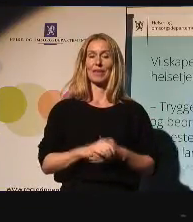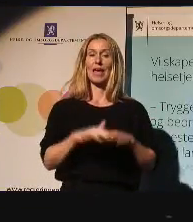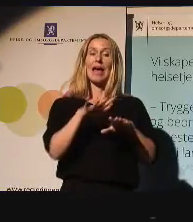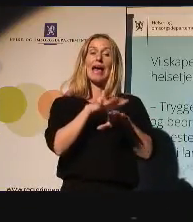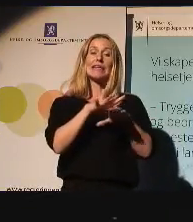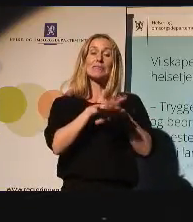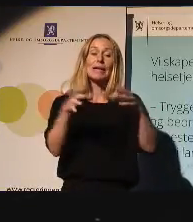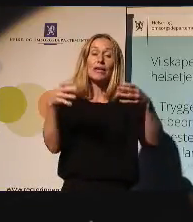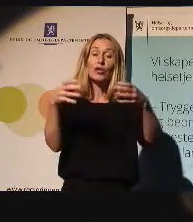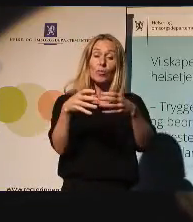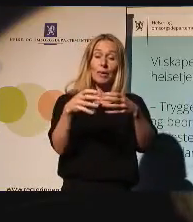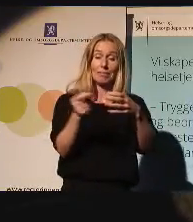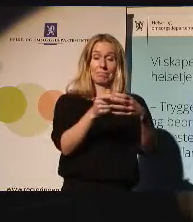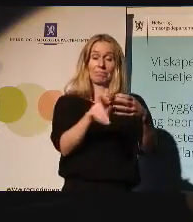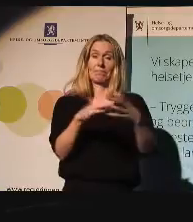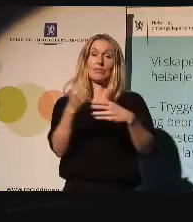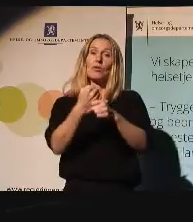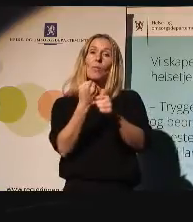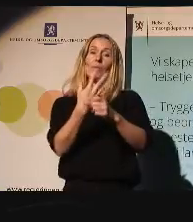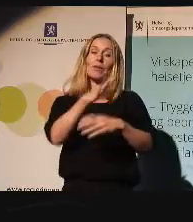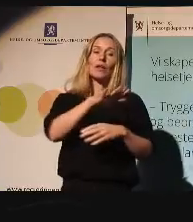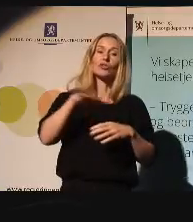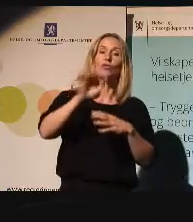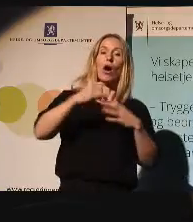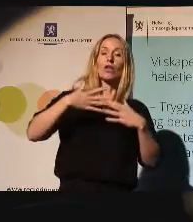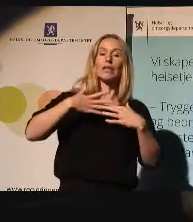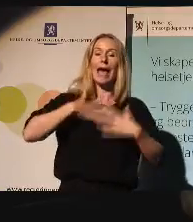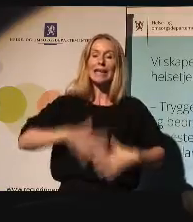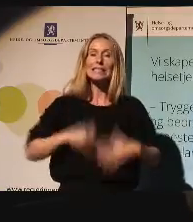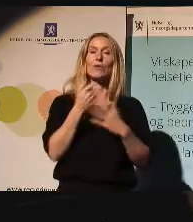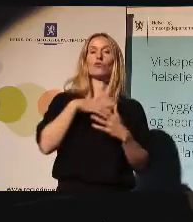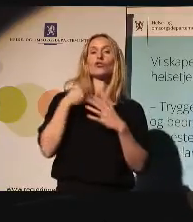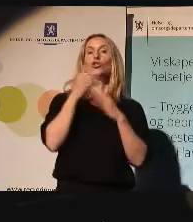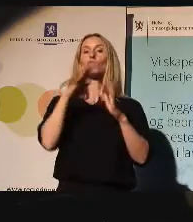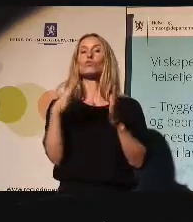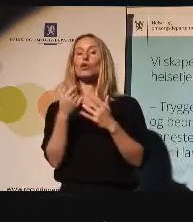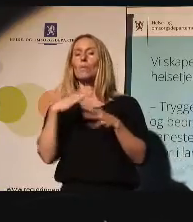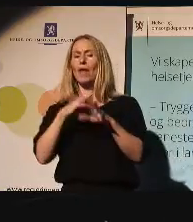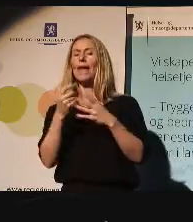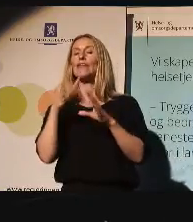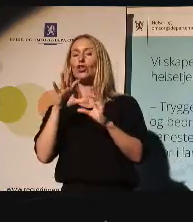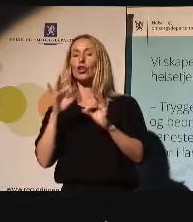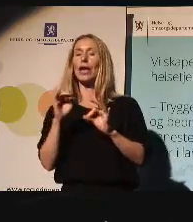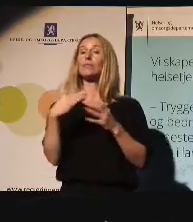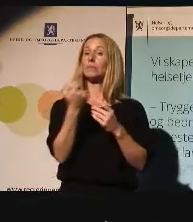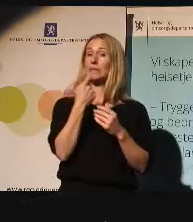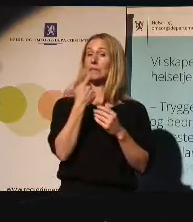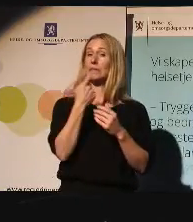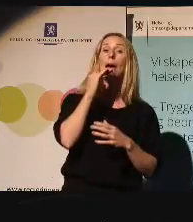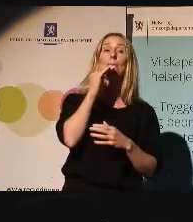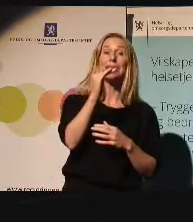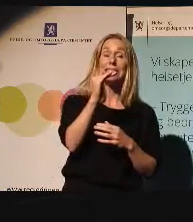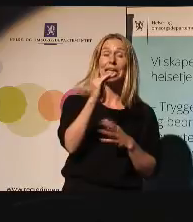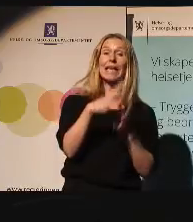Ekspertgruppen som jobbet med nasjonal helse- og sykehusplan var tydelige. Mestring en medisin som brukes for